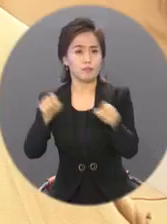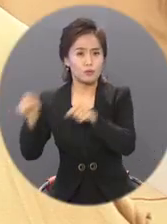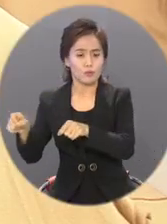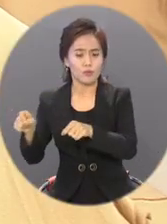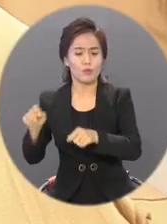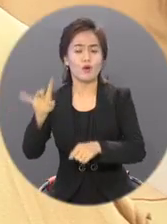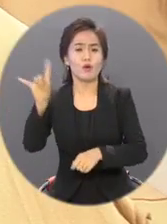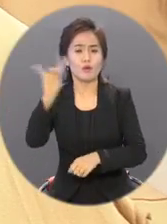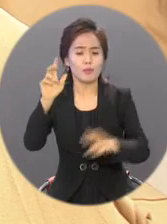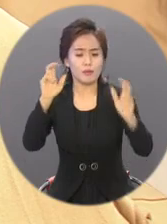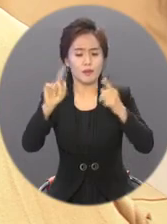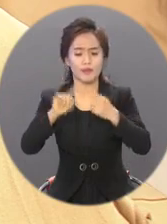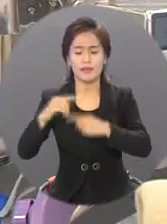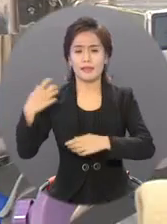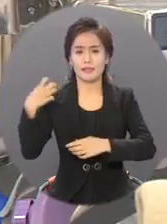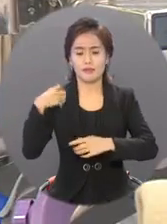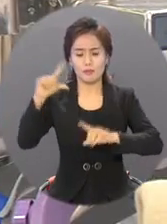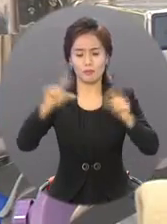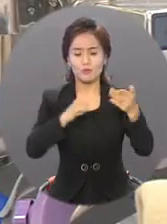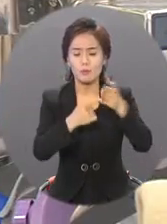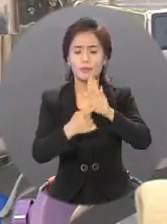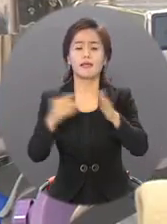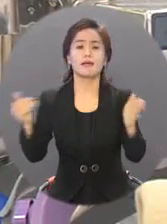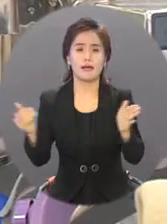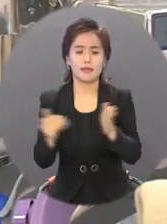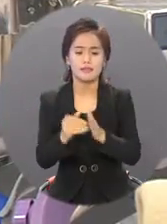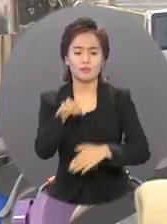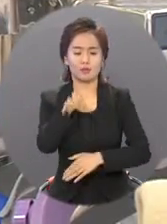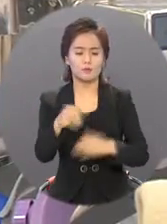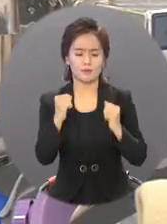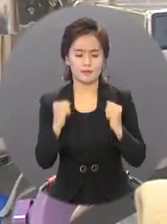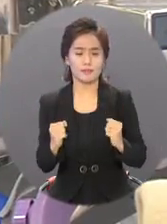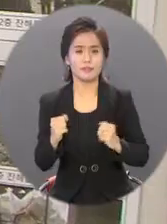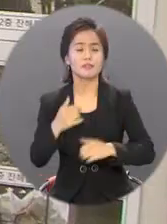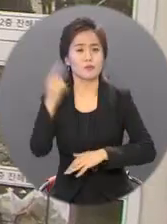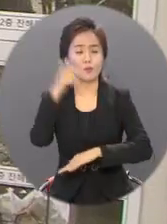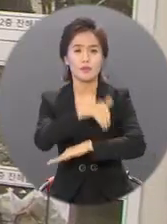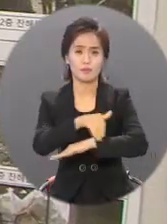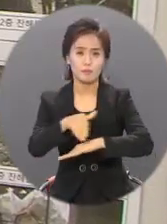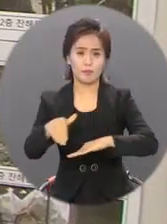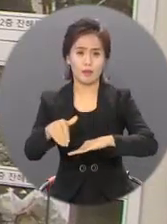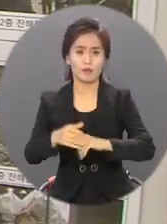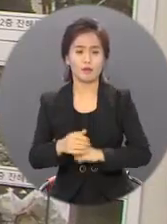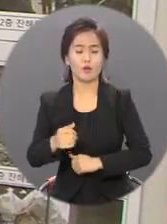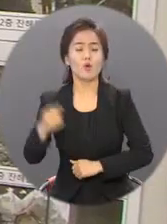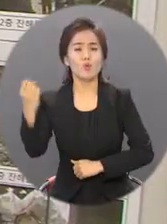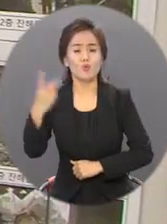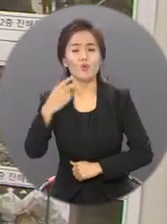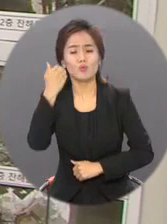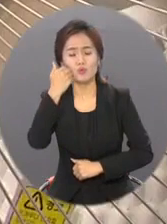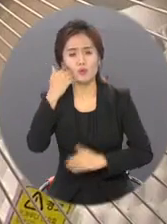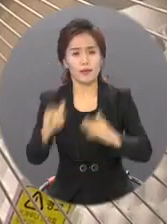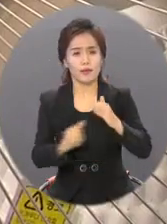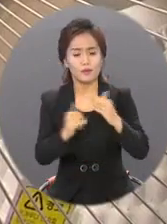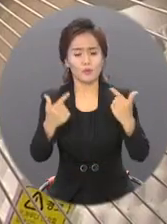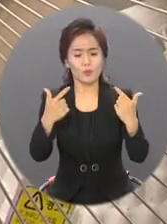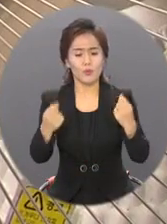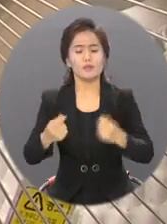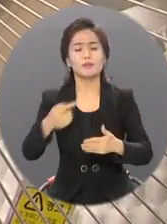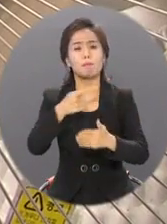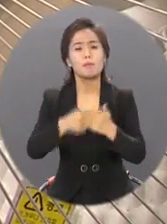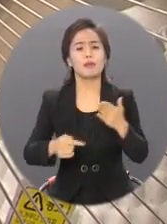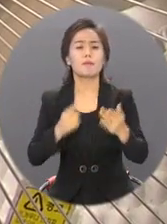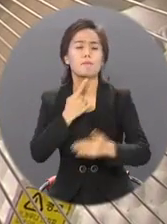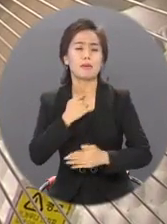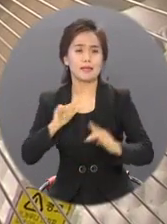현대산업개발이 책임 있는 자세를 보일 때까지 현장을 지킬 계획입니다 또 다른 누군가의 가족이 이 같은 아픔을